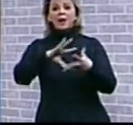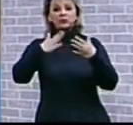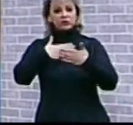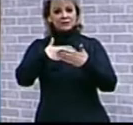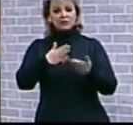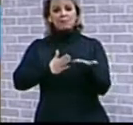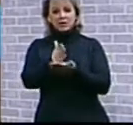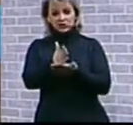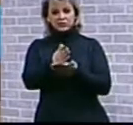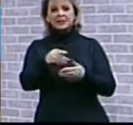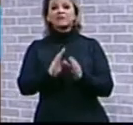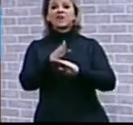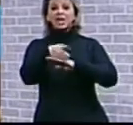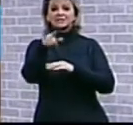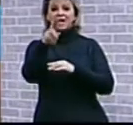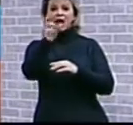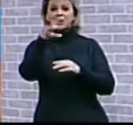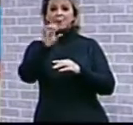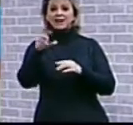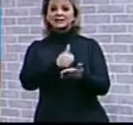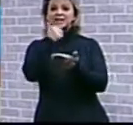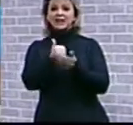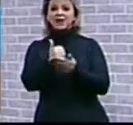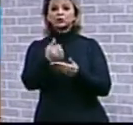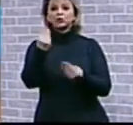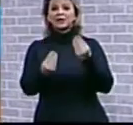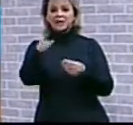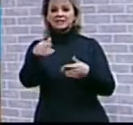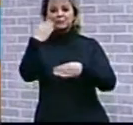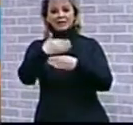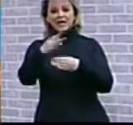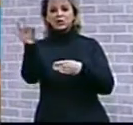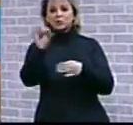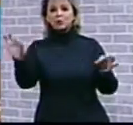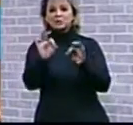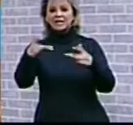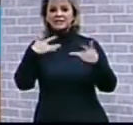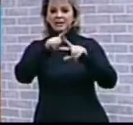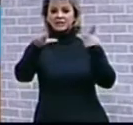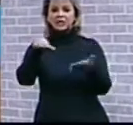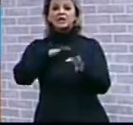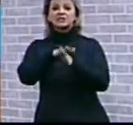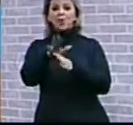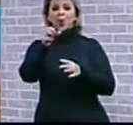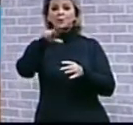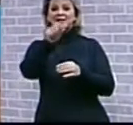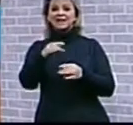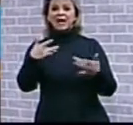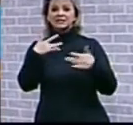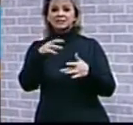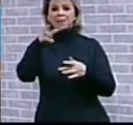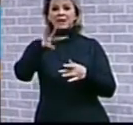общественно-политические. В гостях Кармен. Главную партию в спектакле Ростовского мустеатра исполнила оперная дива